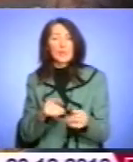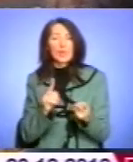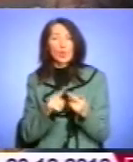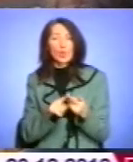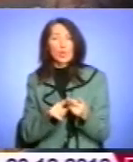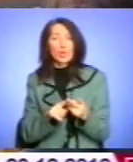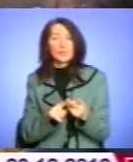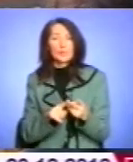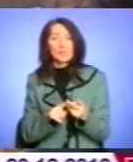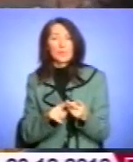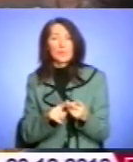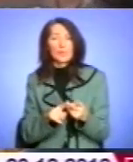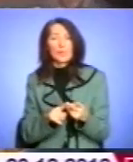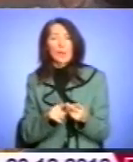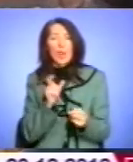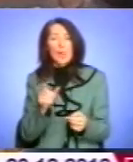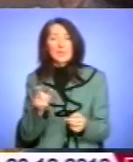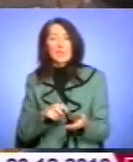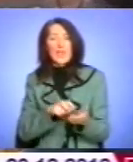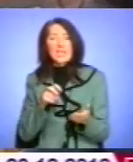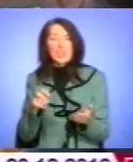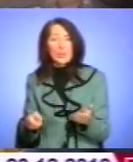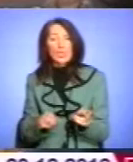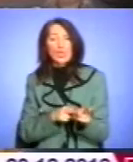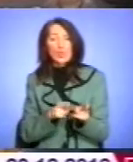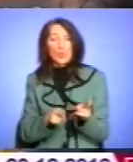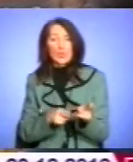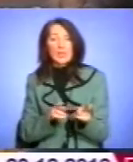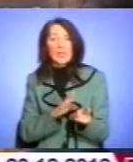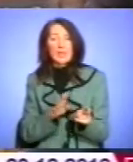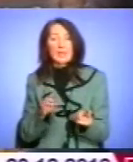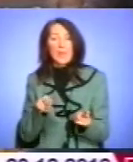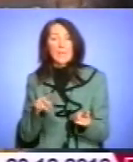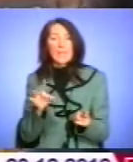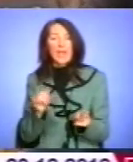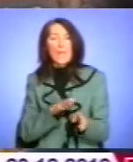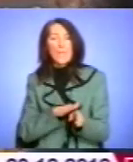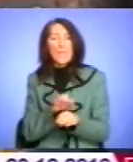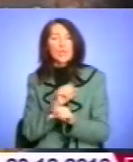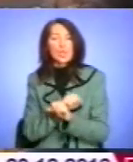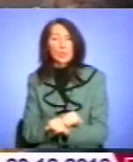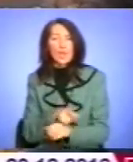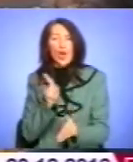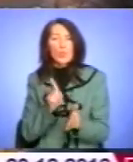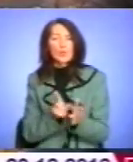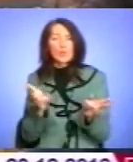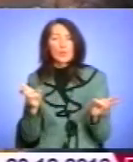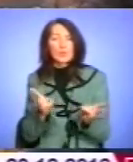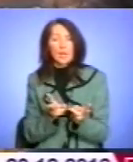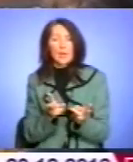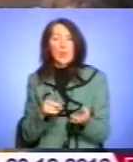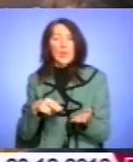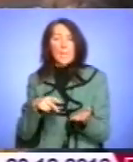Друге, пасажири сходять з поїзда не при повній зупинці. Обов'язково слід підніматися